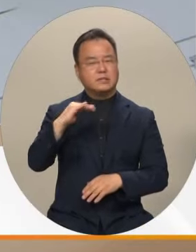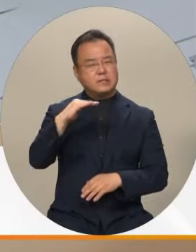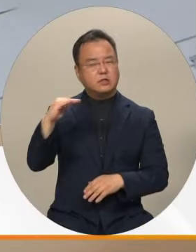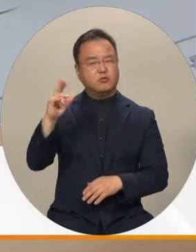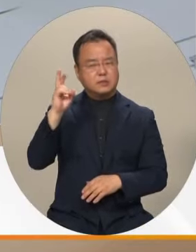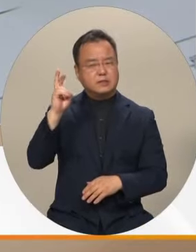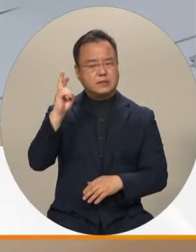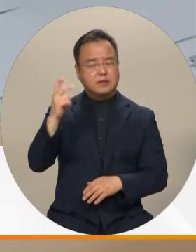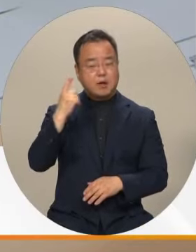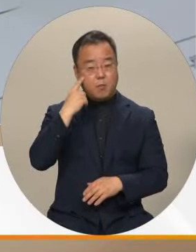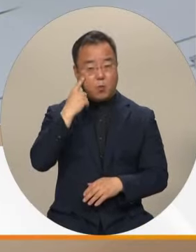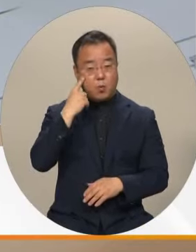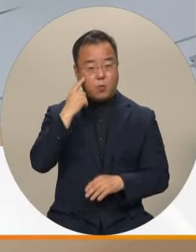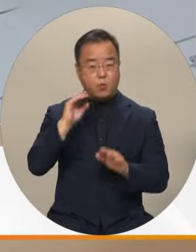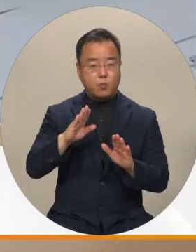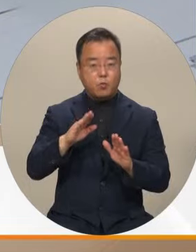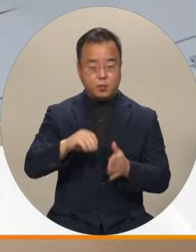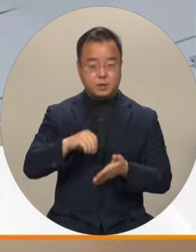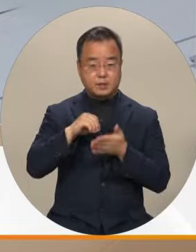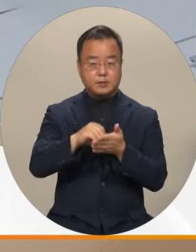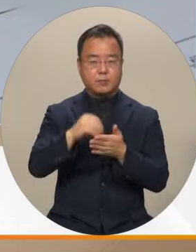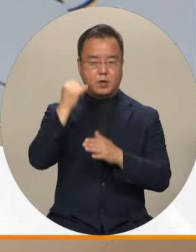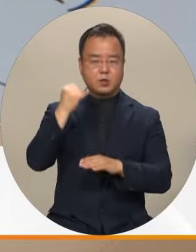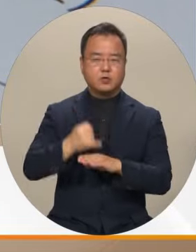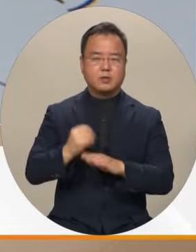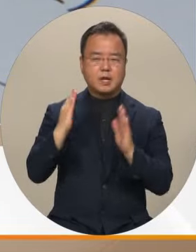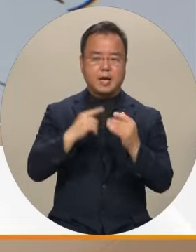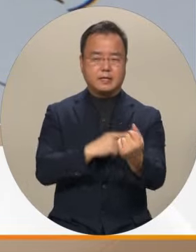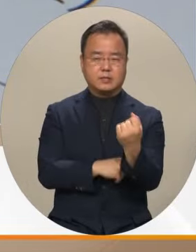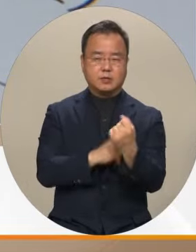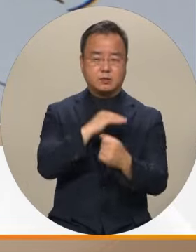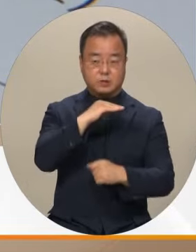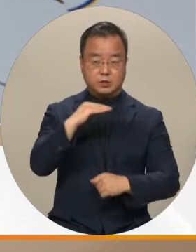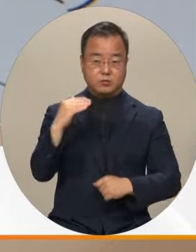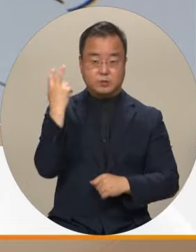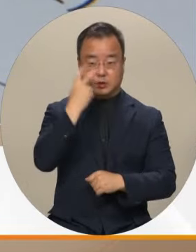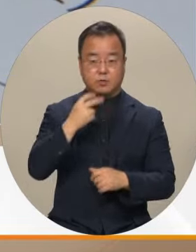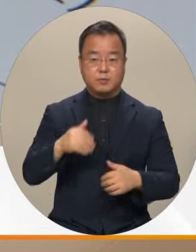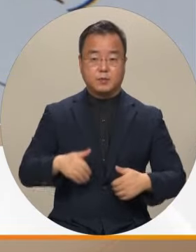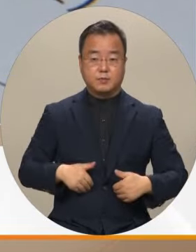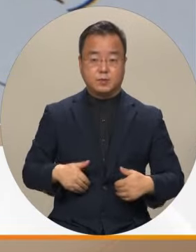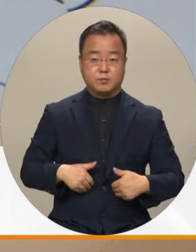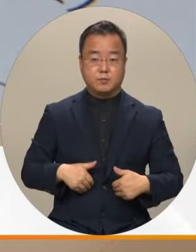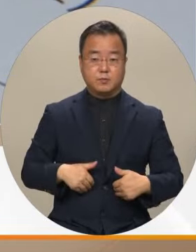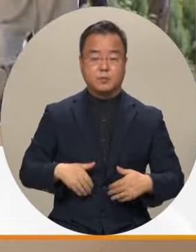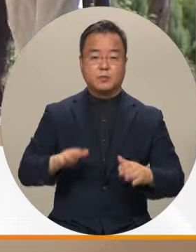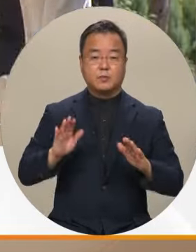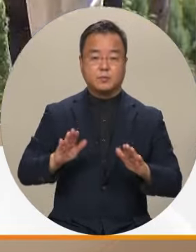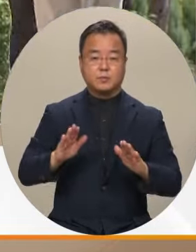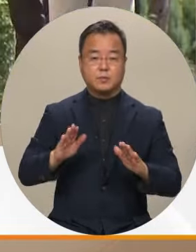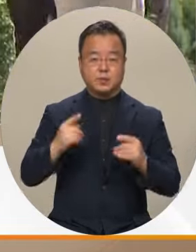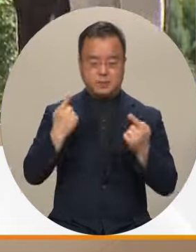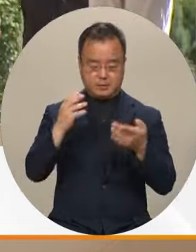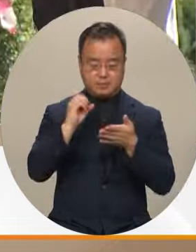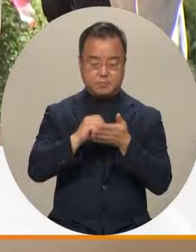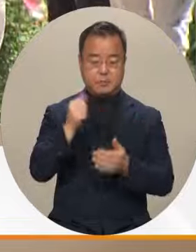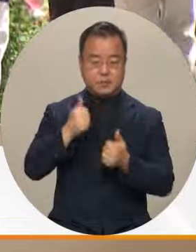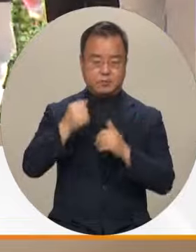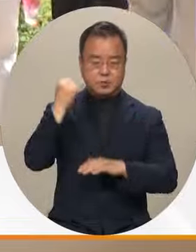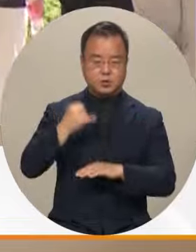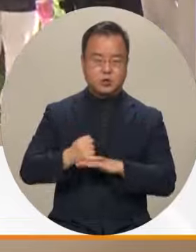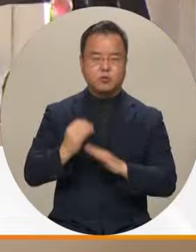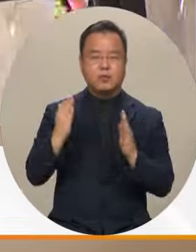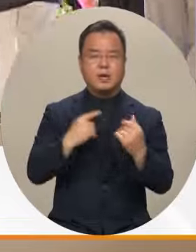지원시 어느 수준에 최장 기준 충족이 가능할지도 점검해야 합니다 어 특히 수 최장 기준을 충족하지 못할